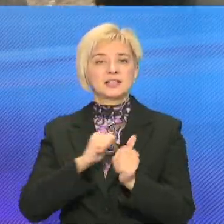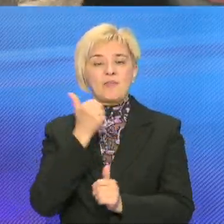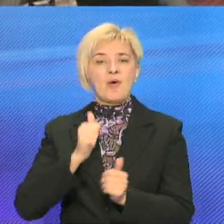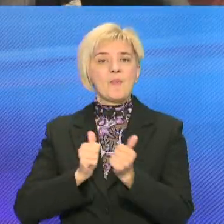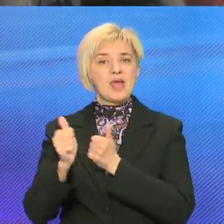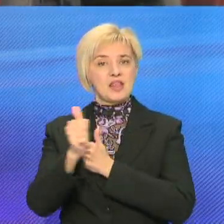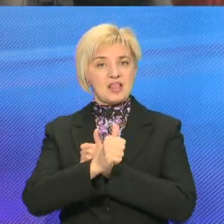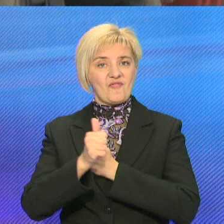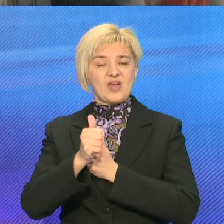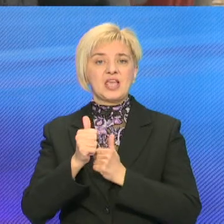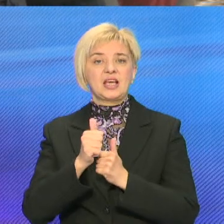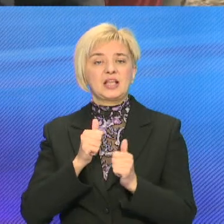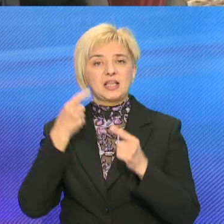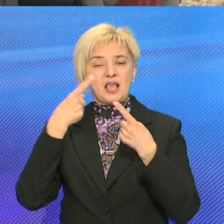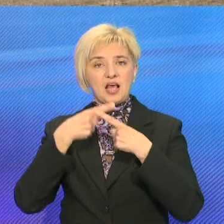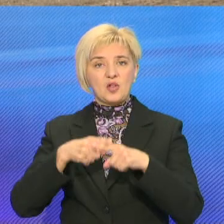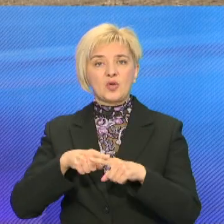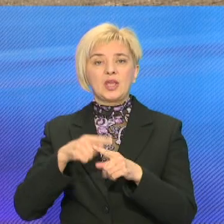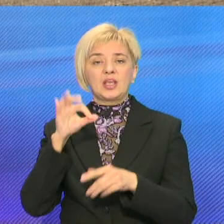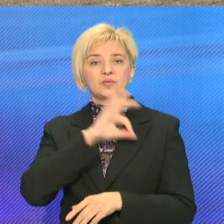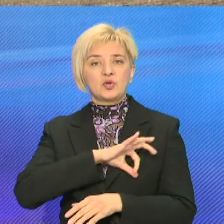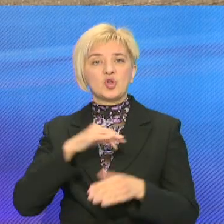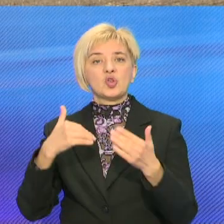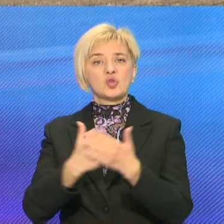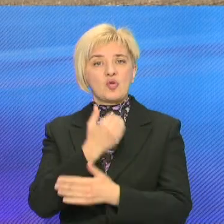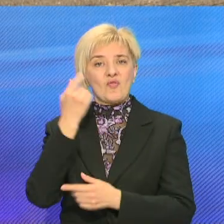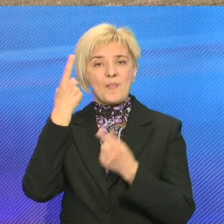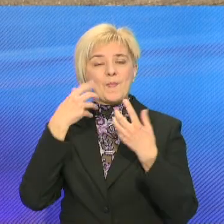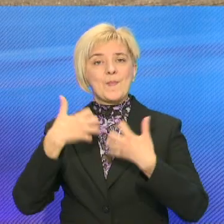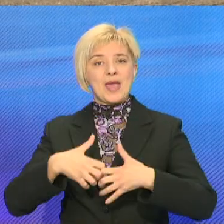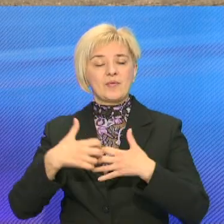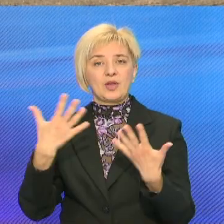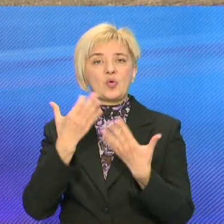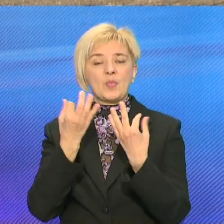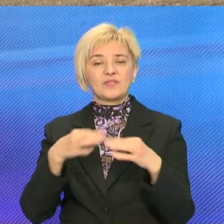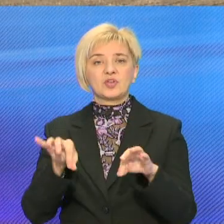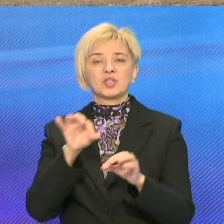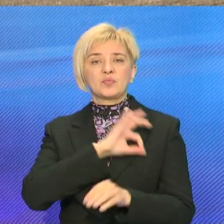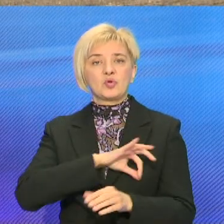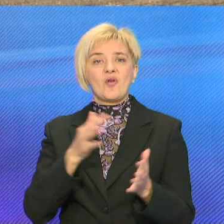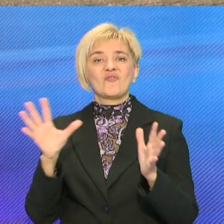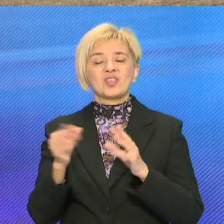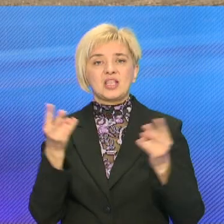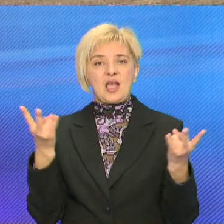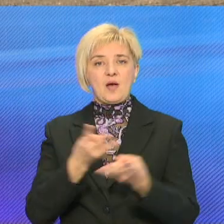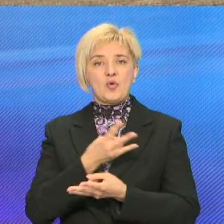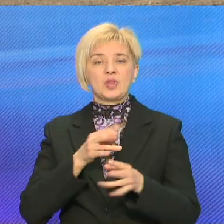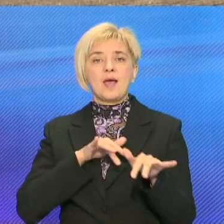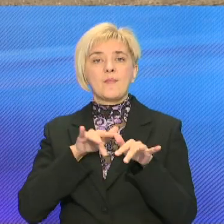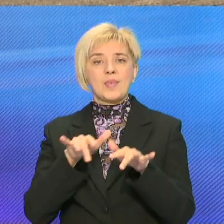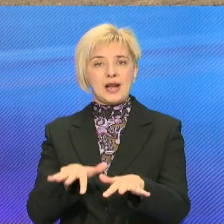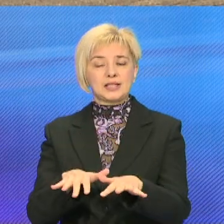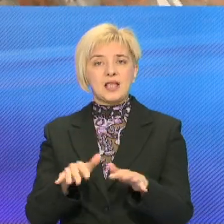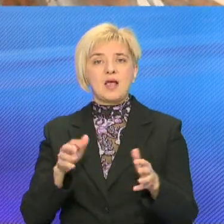выкористовываются сучасные механизмы, которые позволяют одночасово проводить все необходимые операции, подрыхтовывать глебу, уносить удобрения